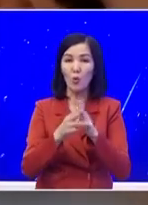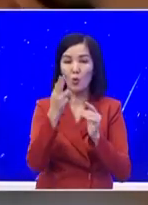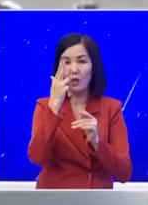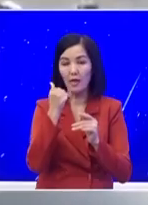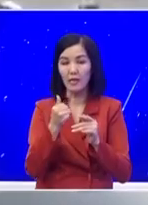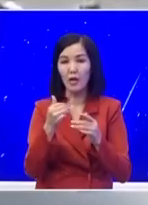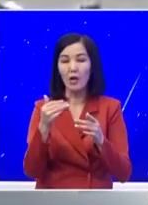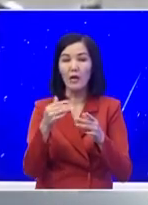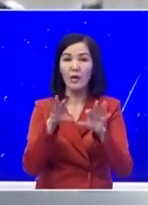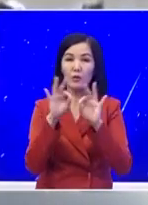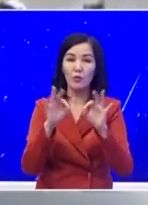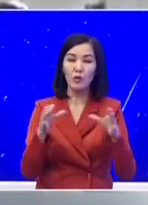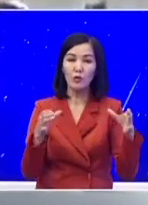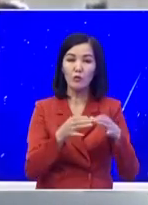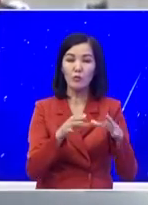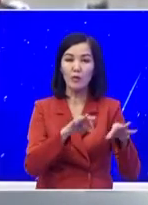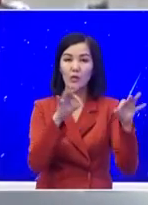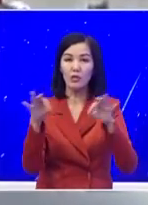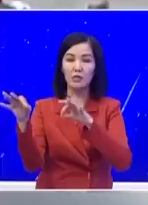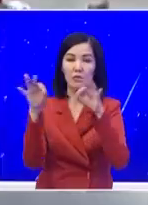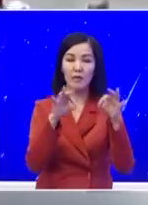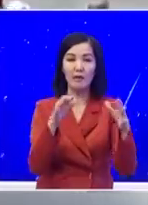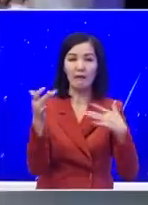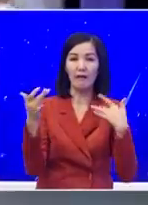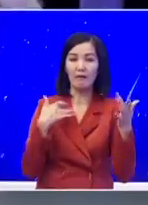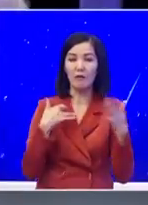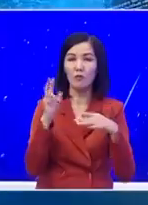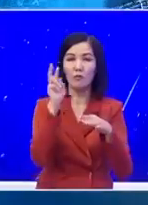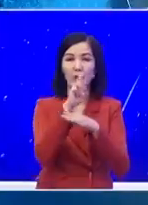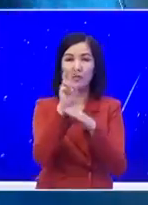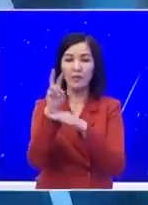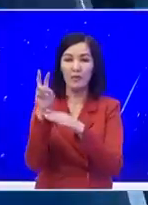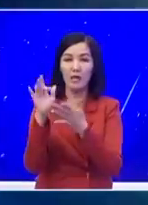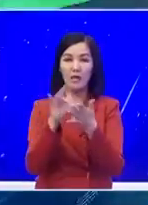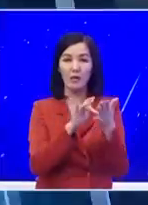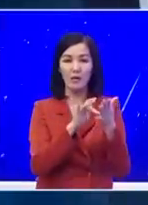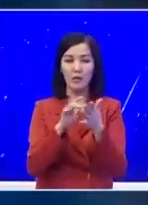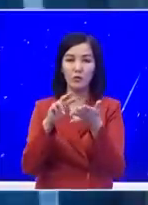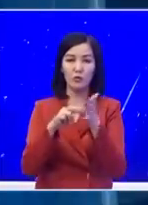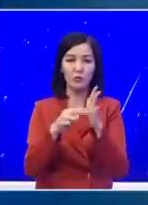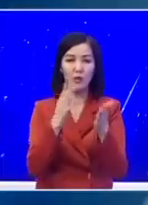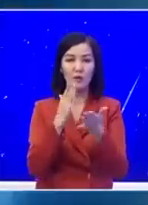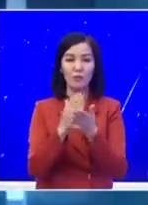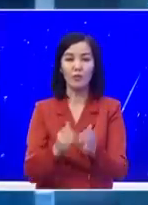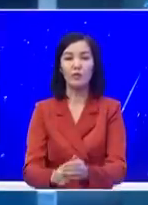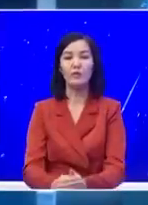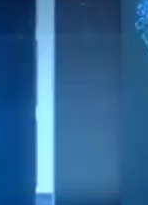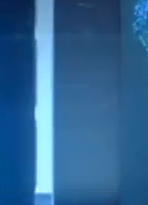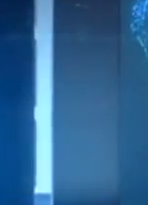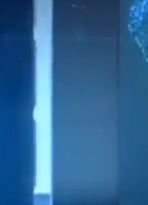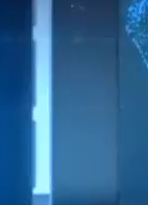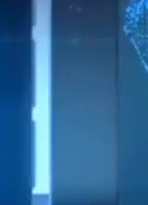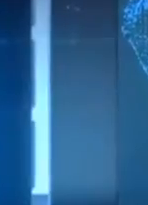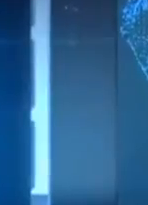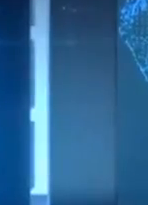өнер ұжымы жылжымалы театр құрып, гастрольге шығуды жоспарлап отыр. Топтаманы ғаламтор ақпараттармен дайындаған Амина Құдайберген,